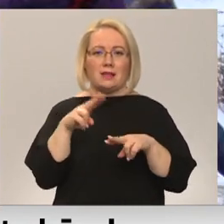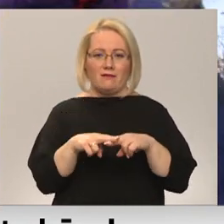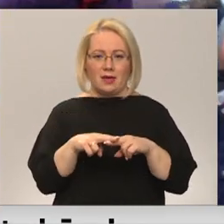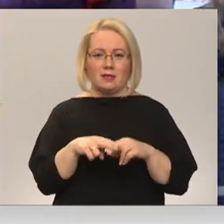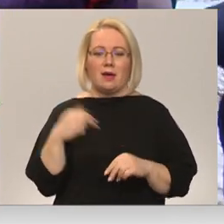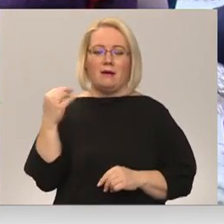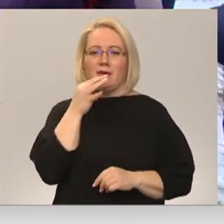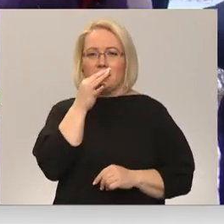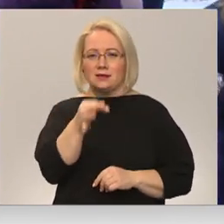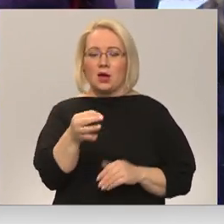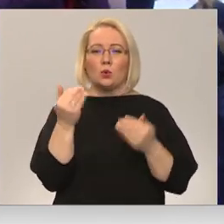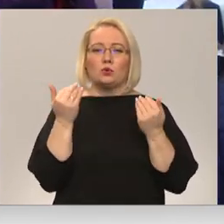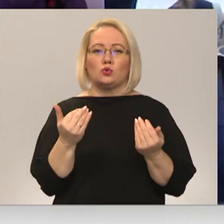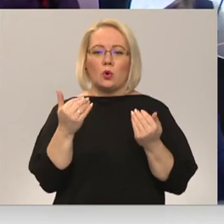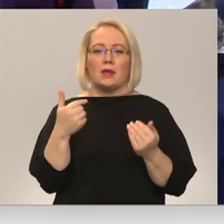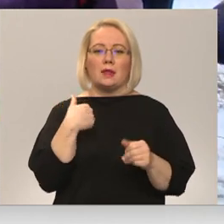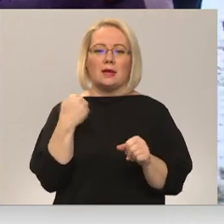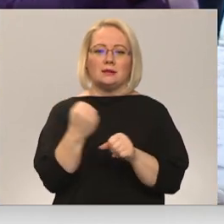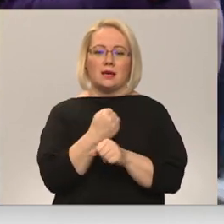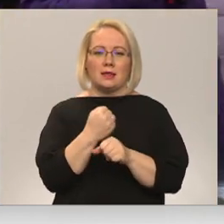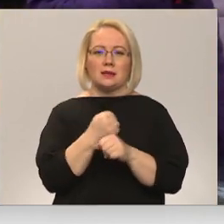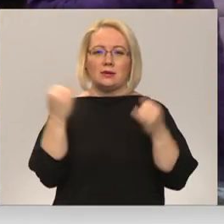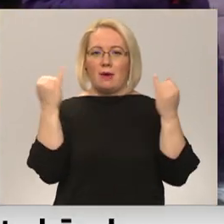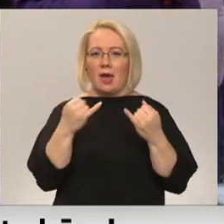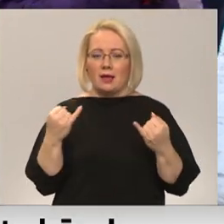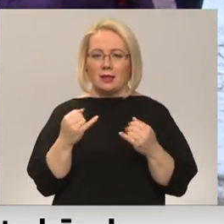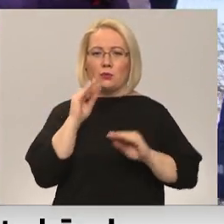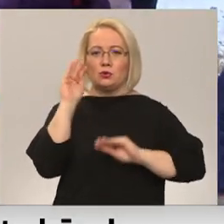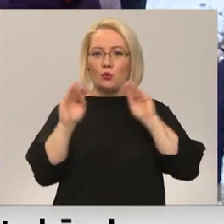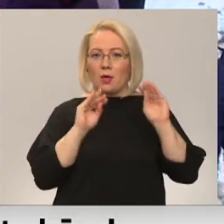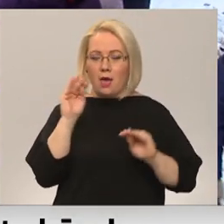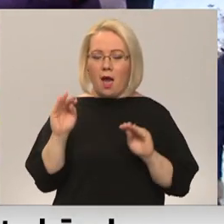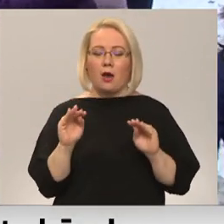šodien sataisīju eglīti uz izrotāju.